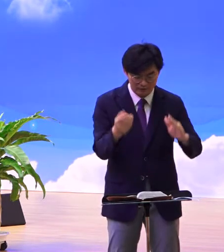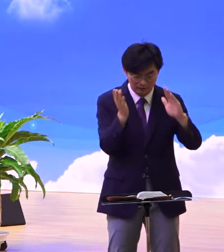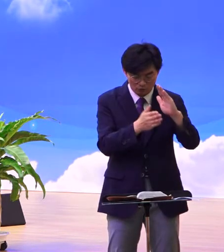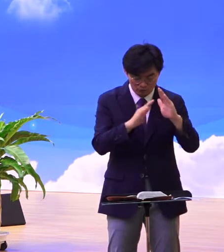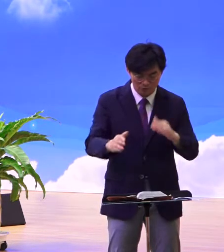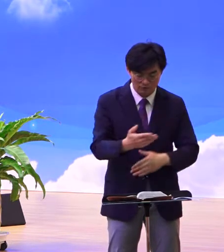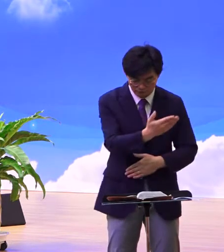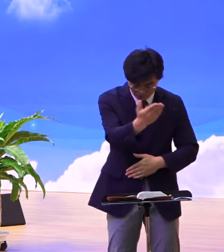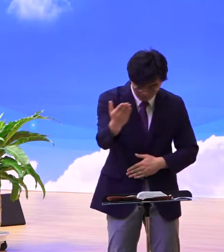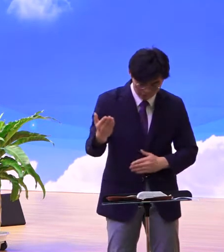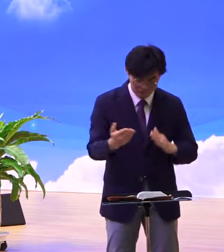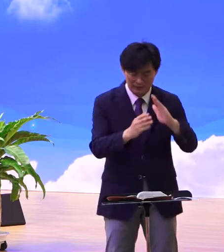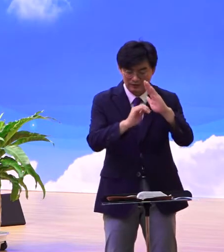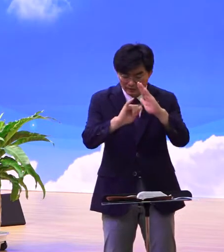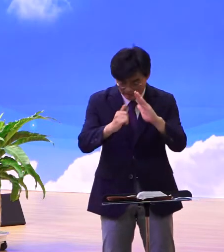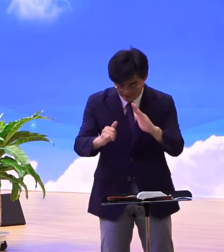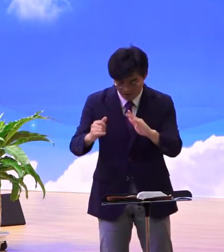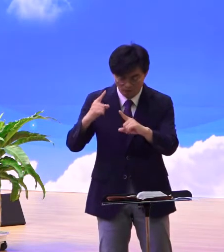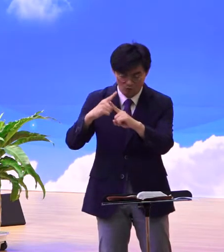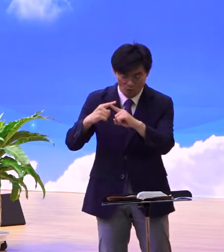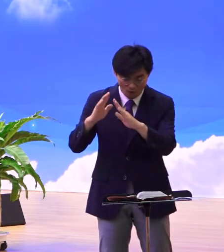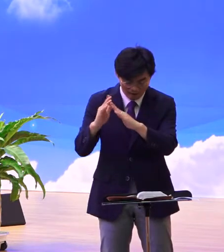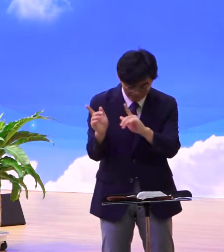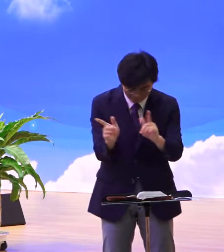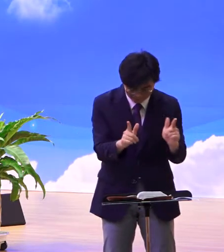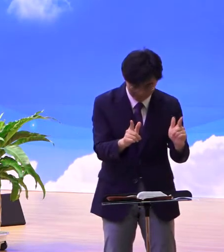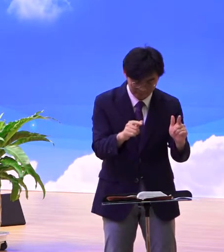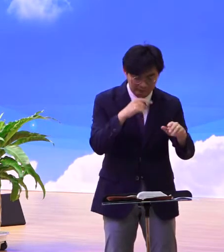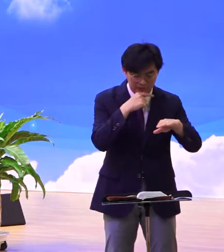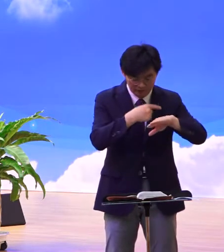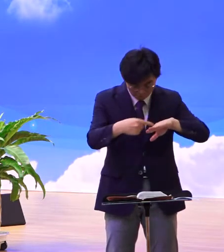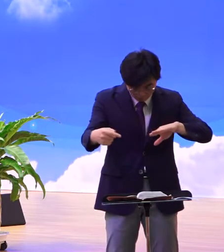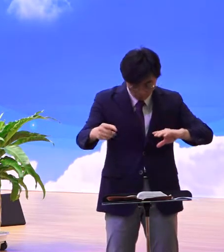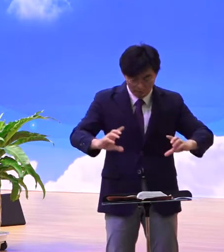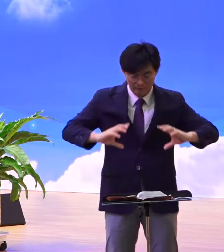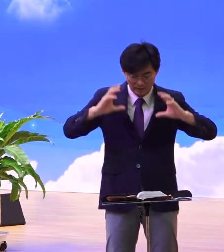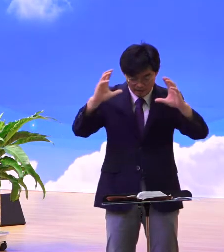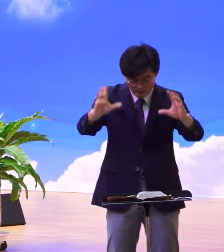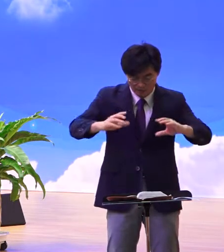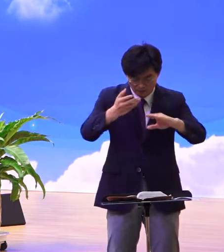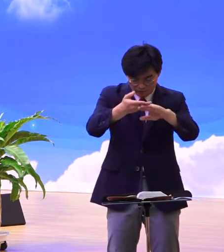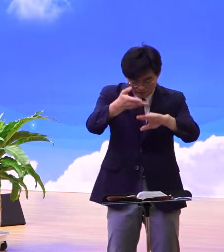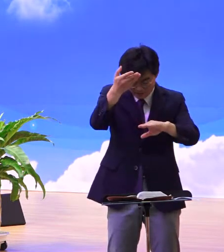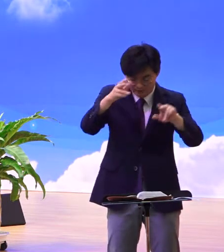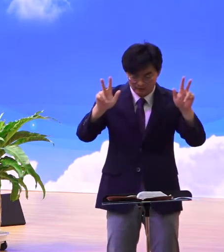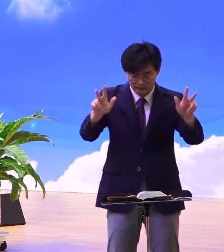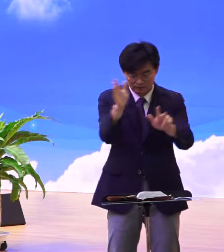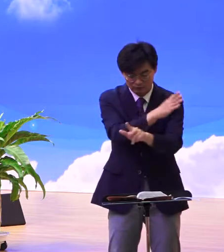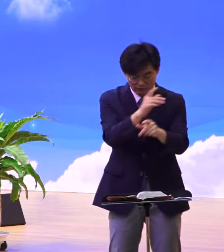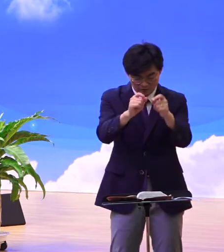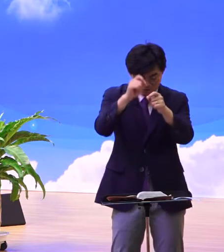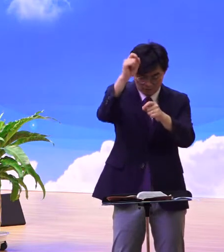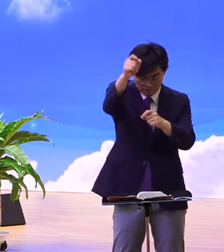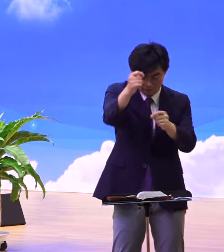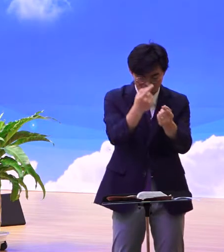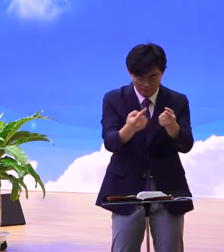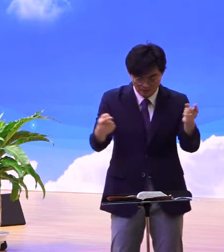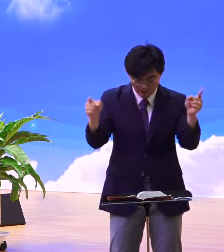가정과 이 땅의 교회들과 이 나라와 민족과 세계 열방 위에 지금부터 영원토록 함께